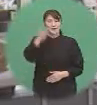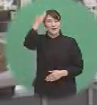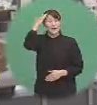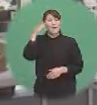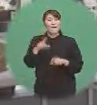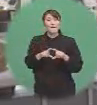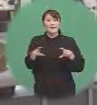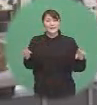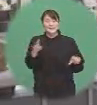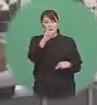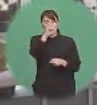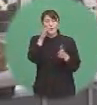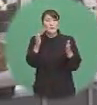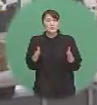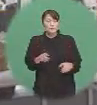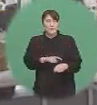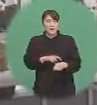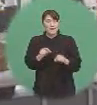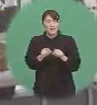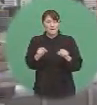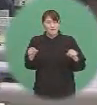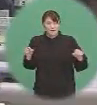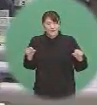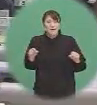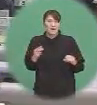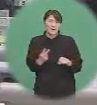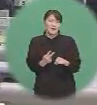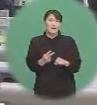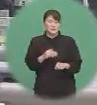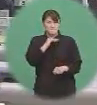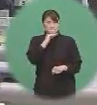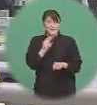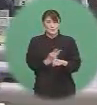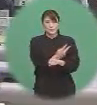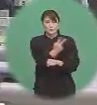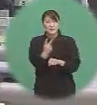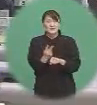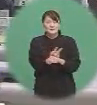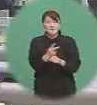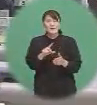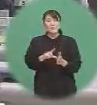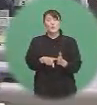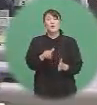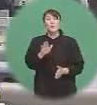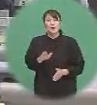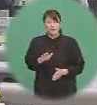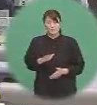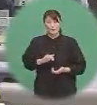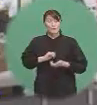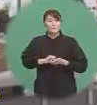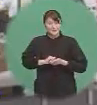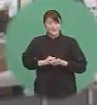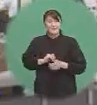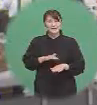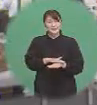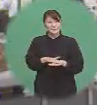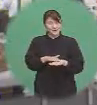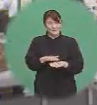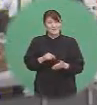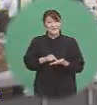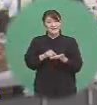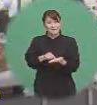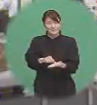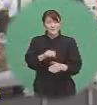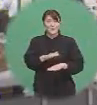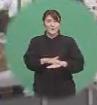平日の昼間ですと長くて2時間程度の待ち時間になってしまうこともございます。ぜひ、便利なお